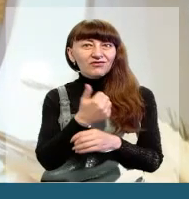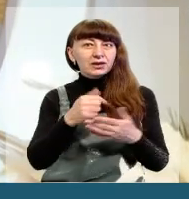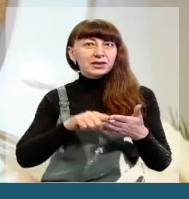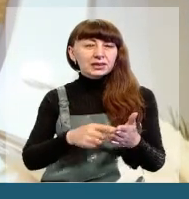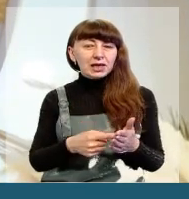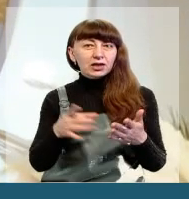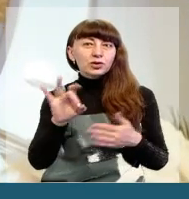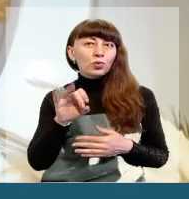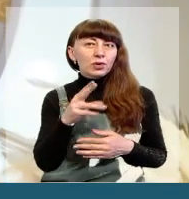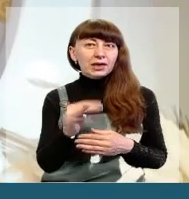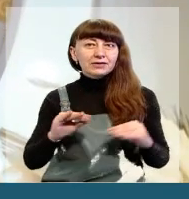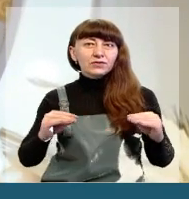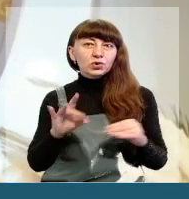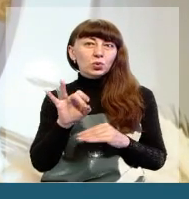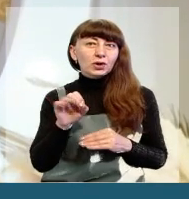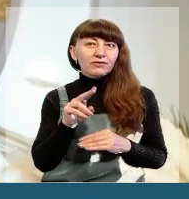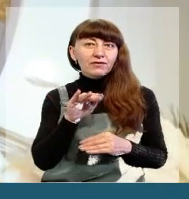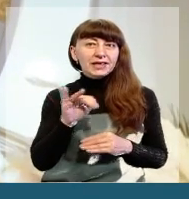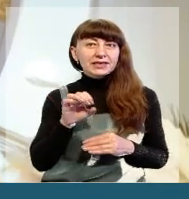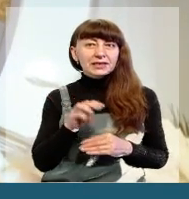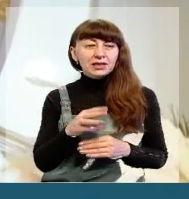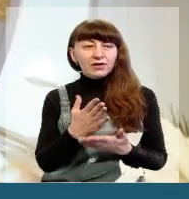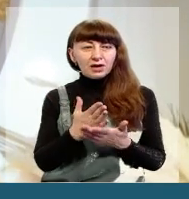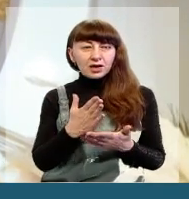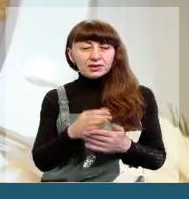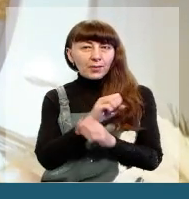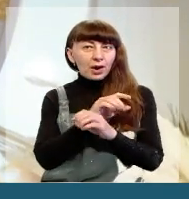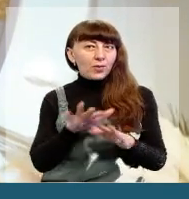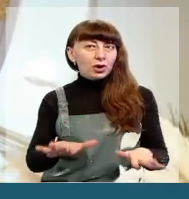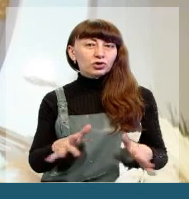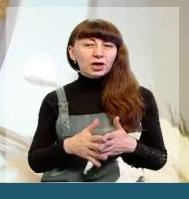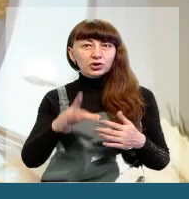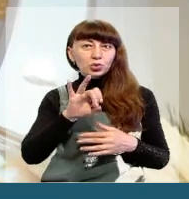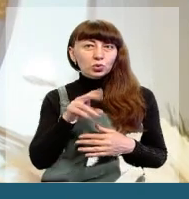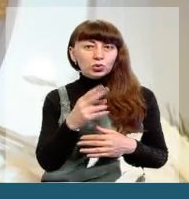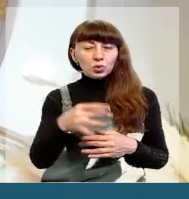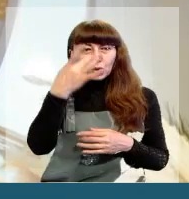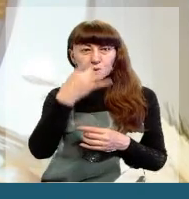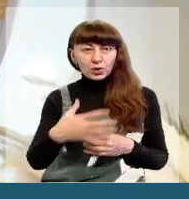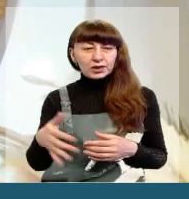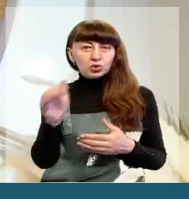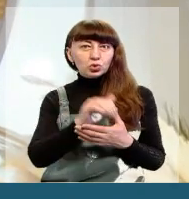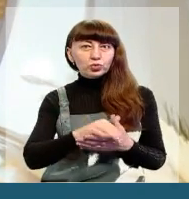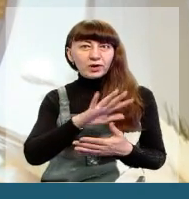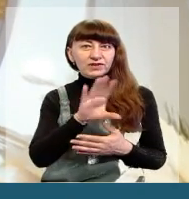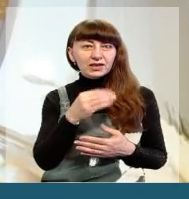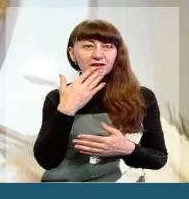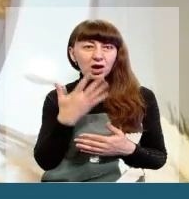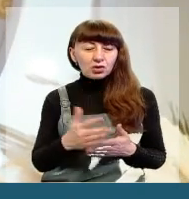целью республиканского фестиваля «Тюркфест» является популяризация тюркской культуры, единство всех